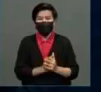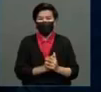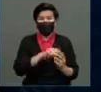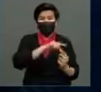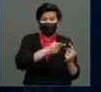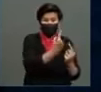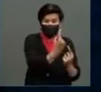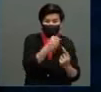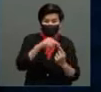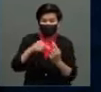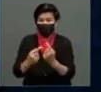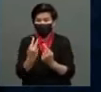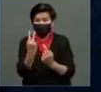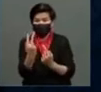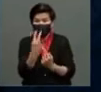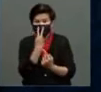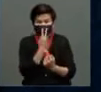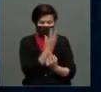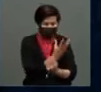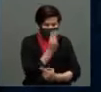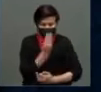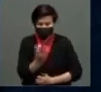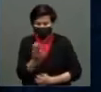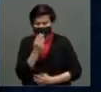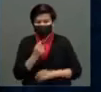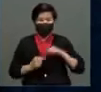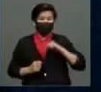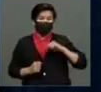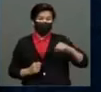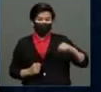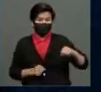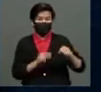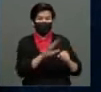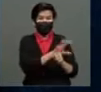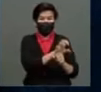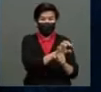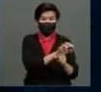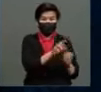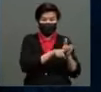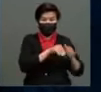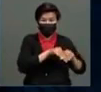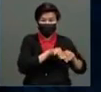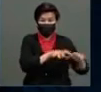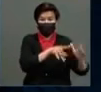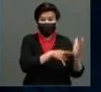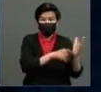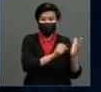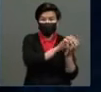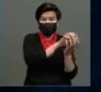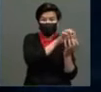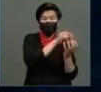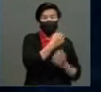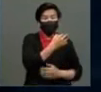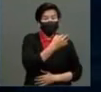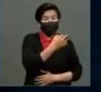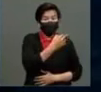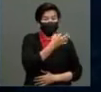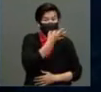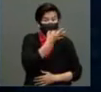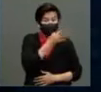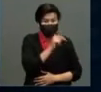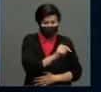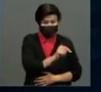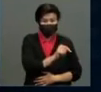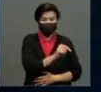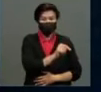ลอกแรกเนี่ยทางซ้ายมือการระบาดในจังหวัดสมุทรสาครใกล้เวลากันกับทางชลบุรีและใกล้เว